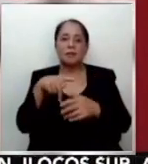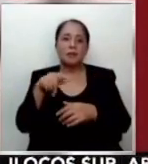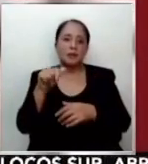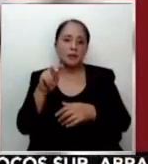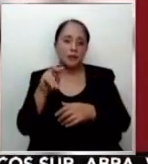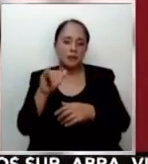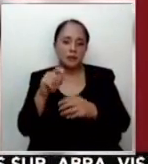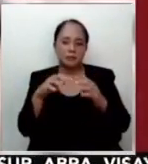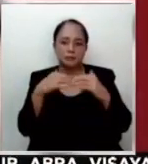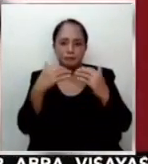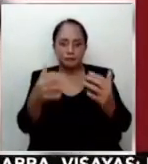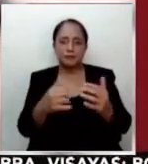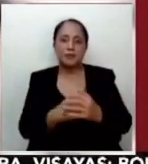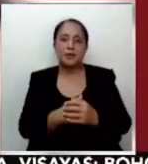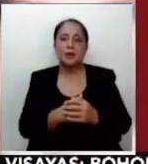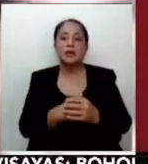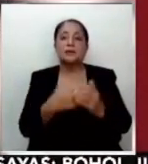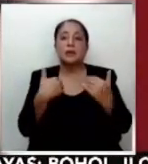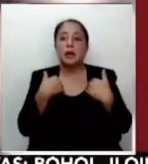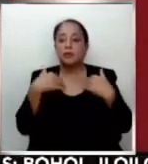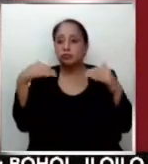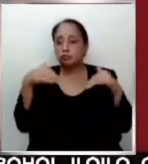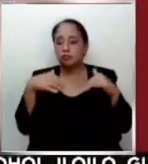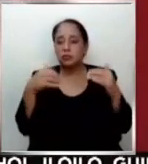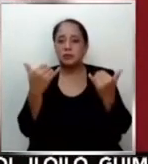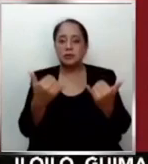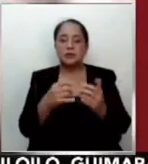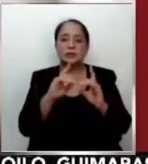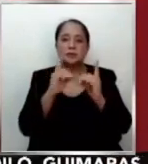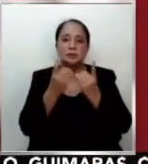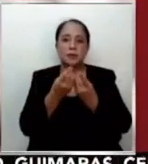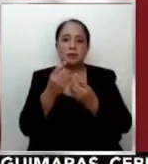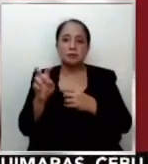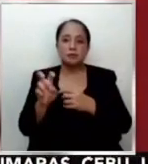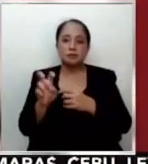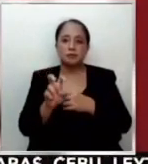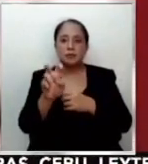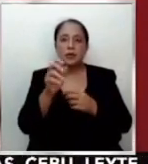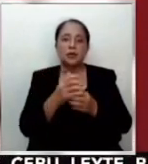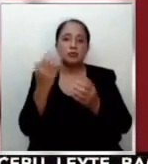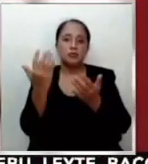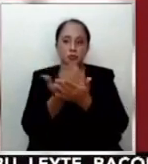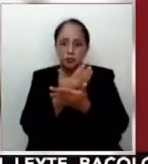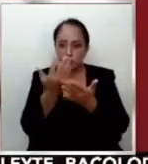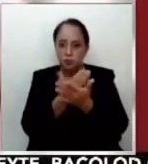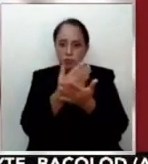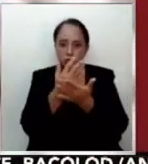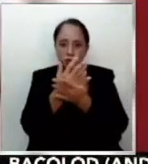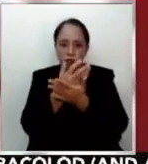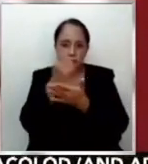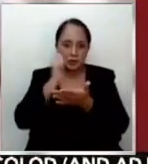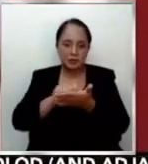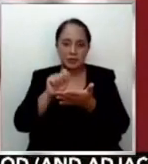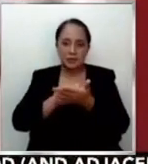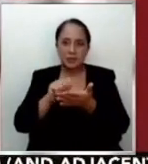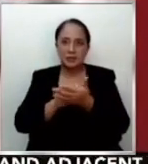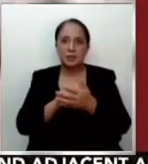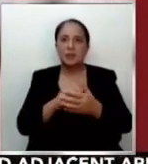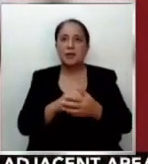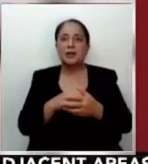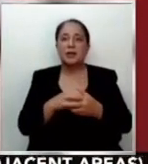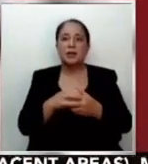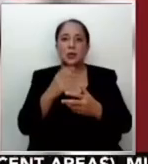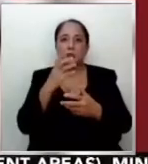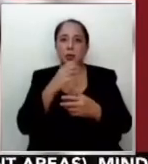nakipagpulong sa mga kasalukuyang opisyal ng Department of Tourism ang magiging bagong kalihim nitong outgoing Liloan City Mayor